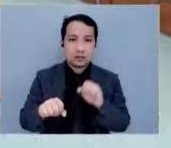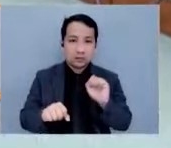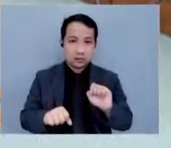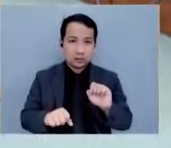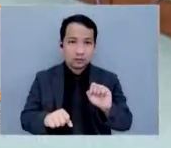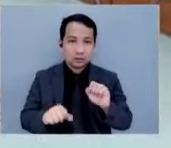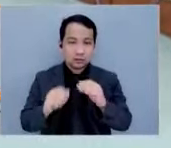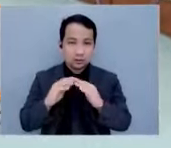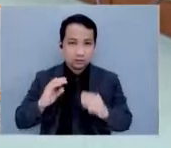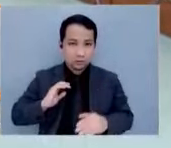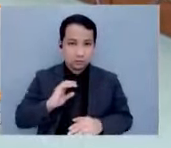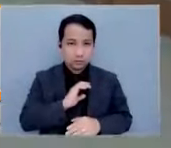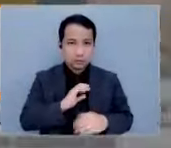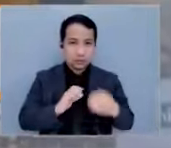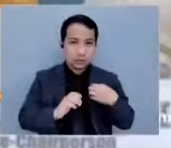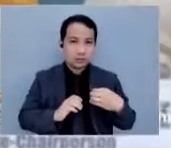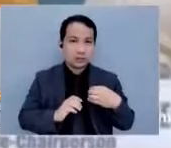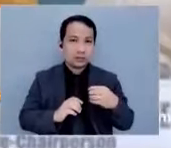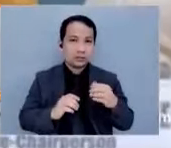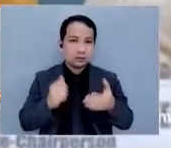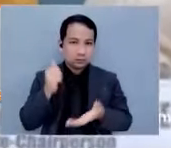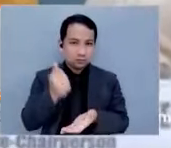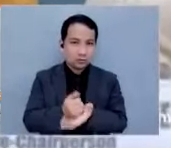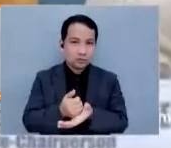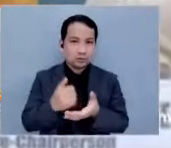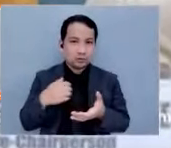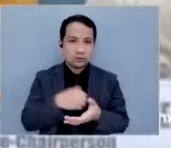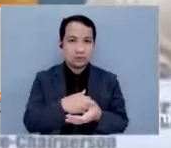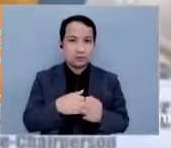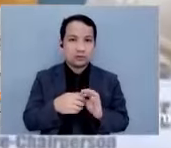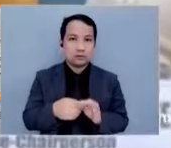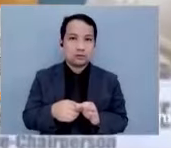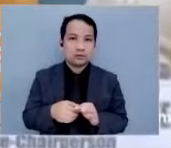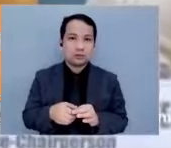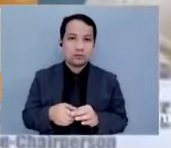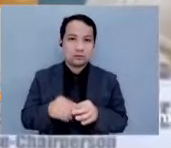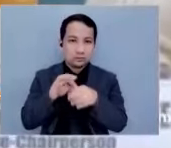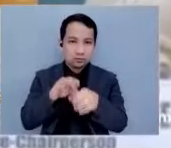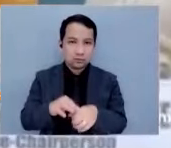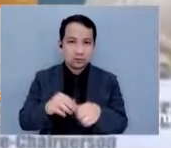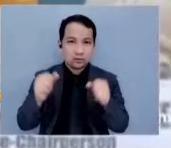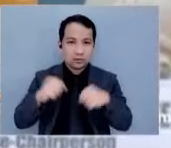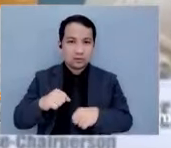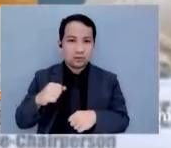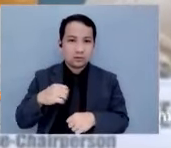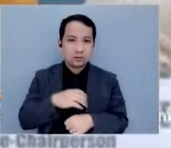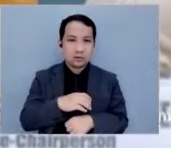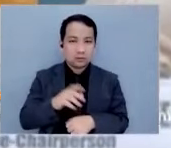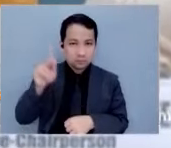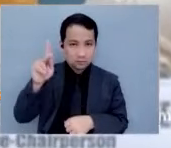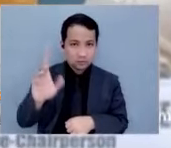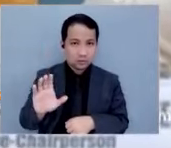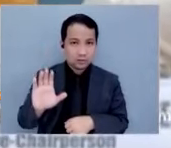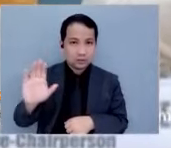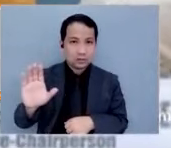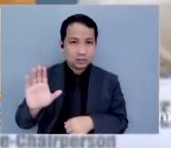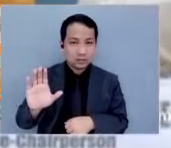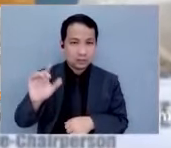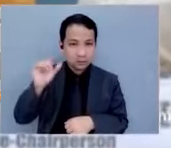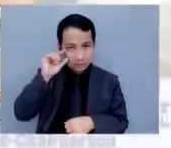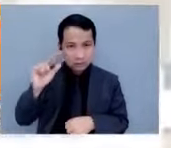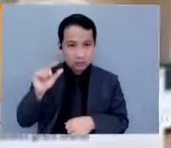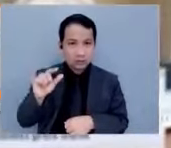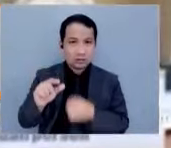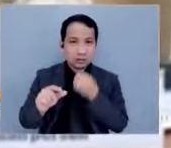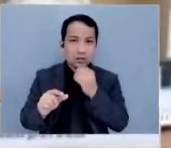Inaprubahan ito ng House Committee. On a unanimous vote, the Honorable Pastor Kibuloy is cited for